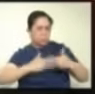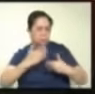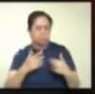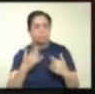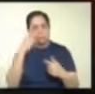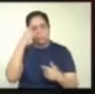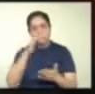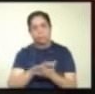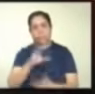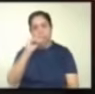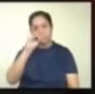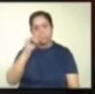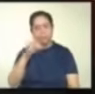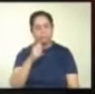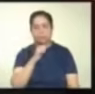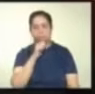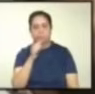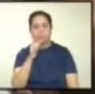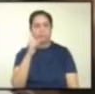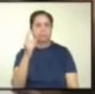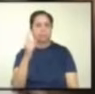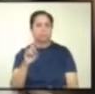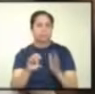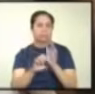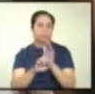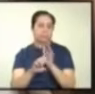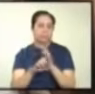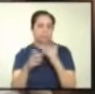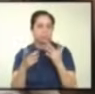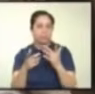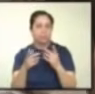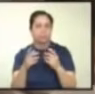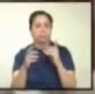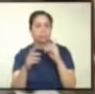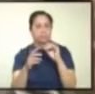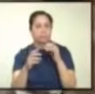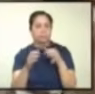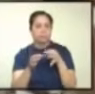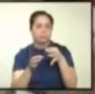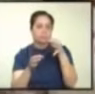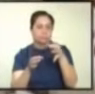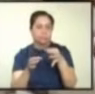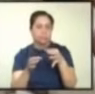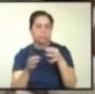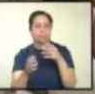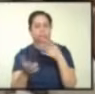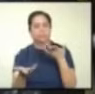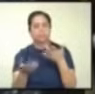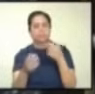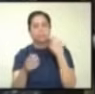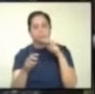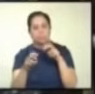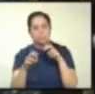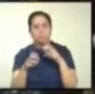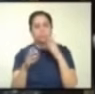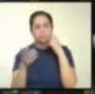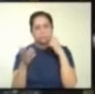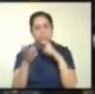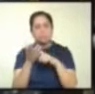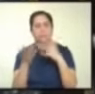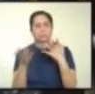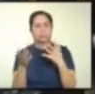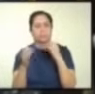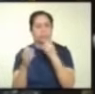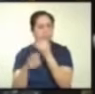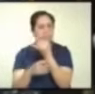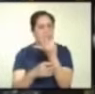naniniwala ang DOJ na hindi ito isang halimbawa ng justice delayed, justice denied. Kung titingnan daw kasi